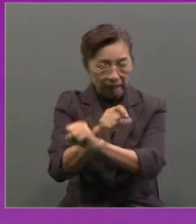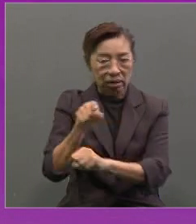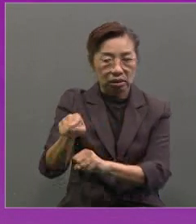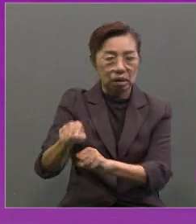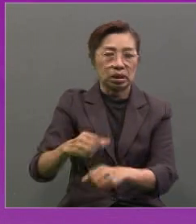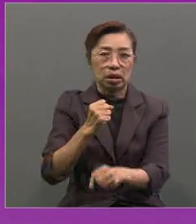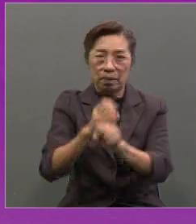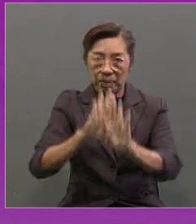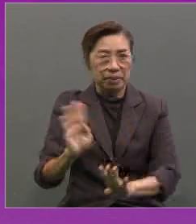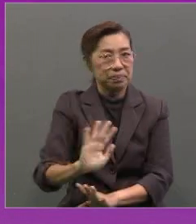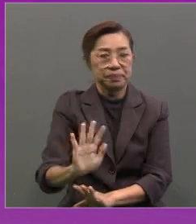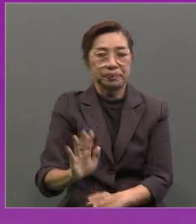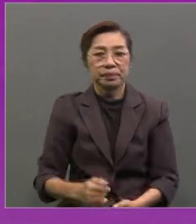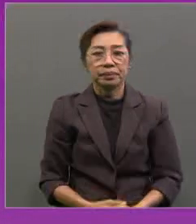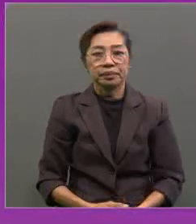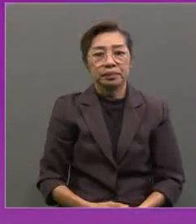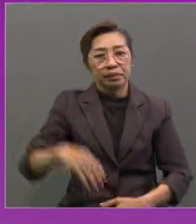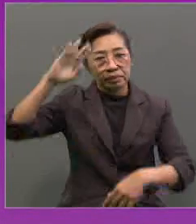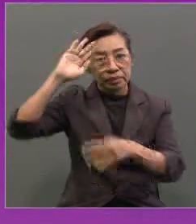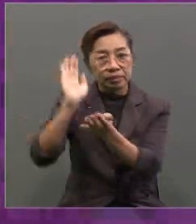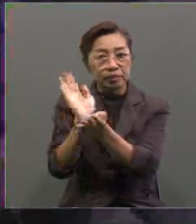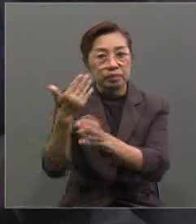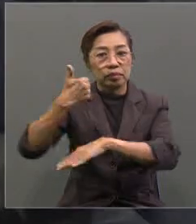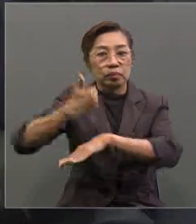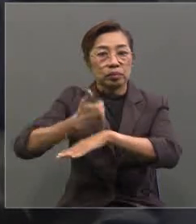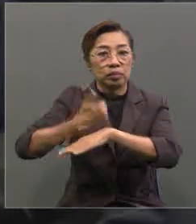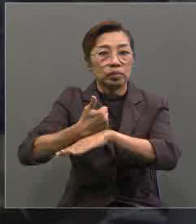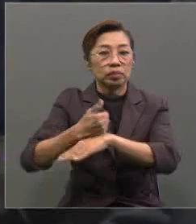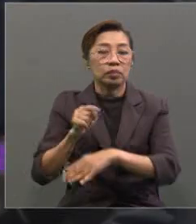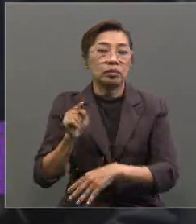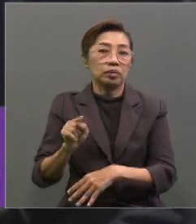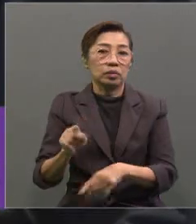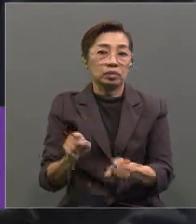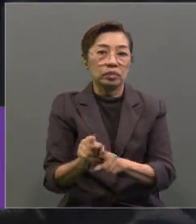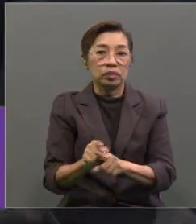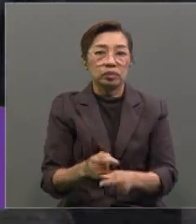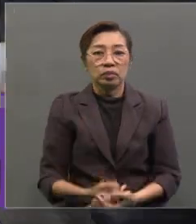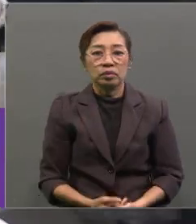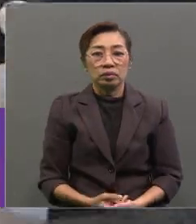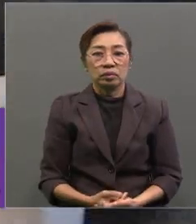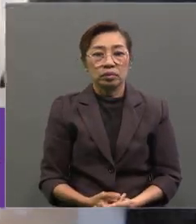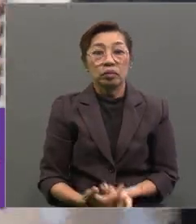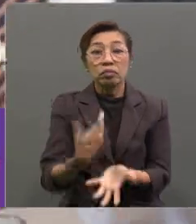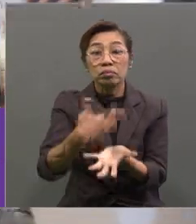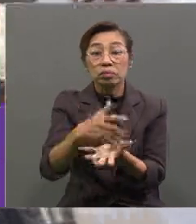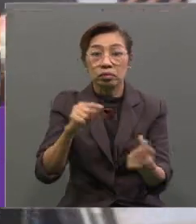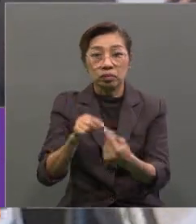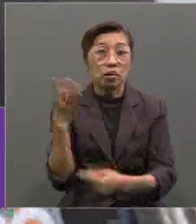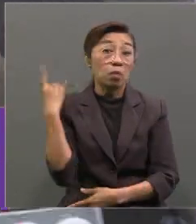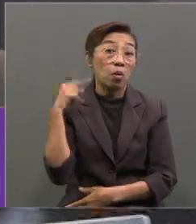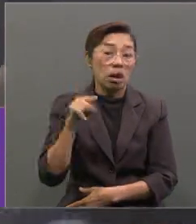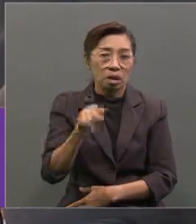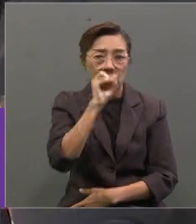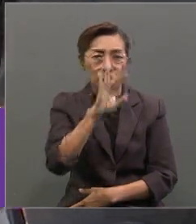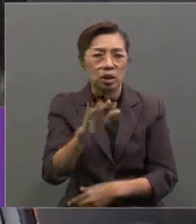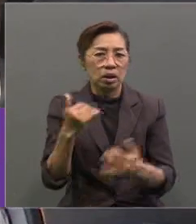หตุด้วยค่ะโดยทางพลตำรวจเอกต่อศักดิ์สุขวิมลนะคะผู้บัญชาการตำรวจแห่งชาติก็ให้สัมภาษณ์เกี่ยวกับเรื่องนี้เมื่อวานนี้ท่